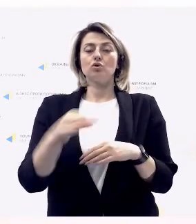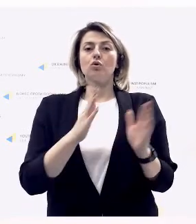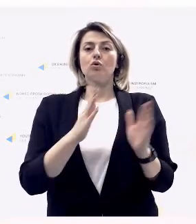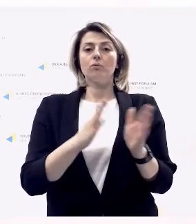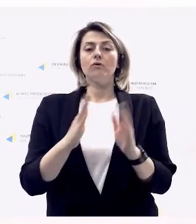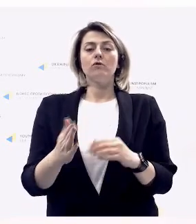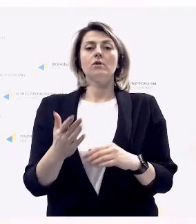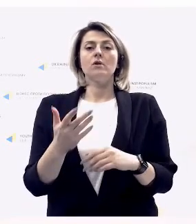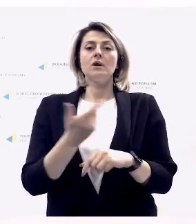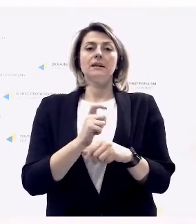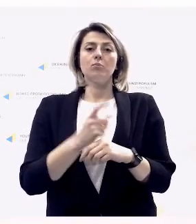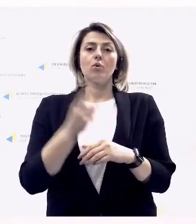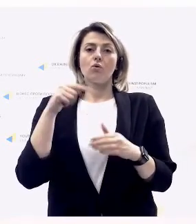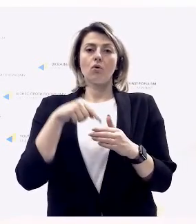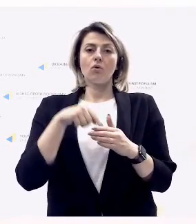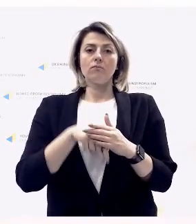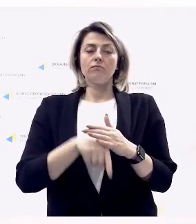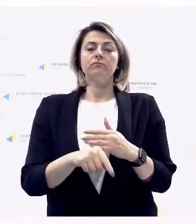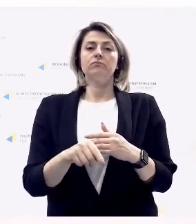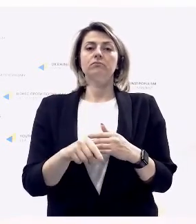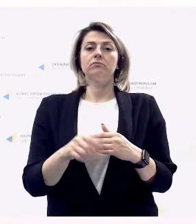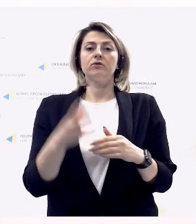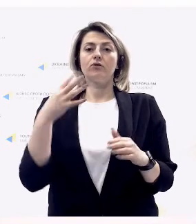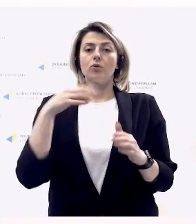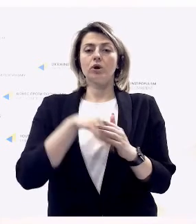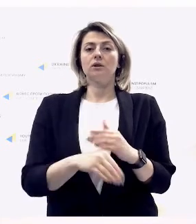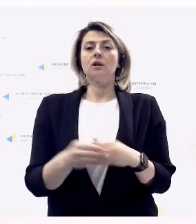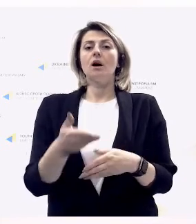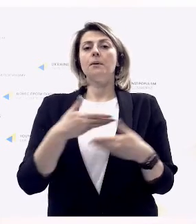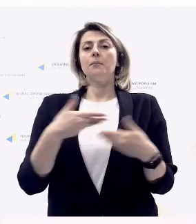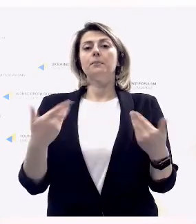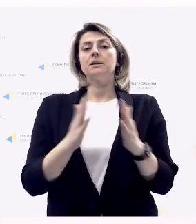глибоко вкорінена. Ми закликаємо